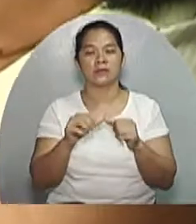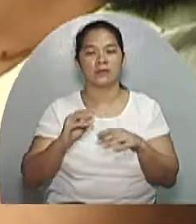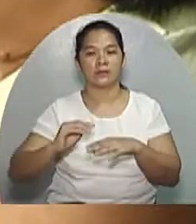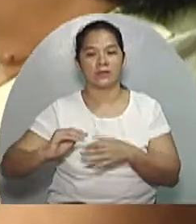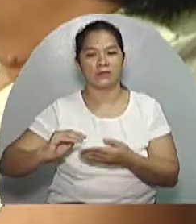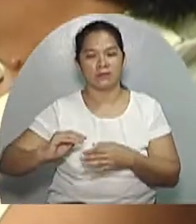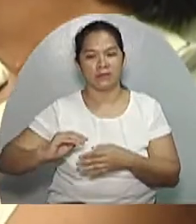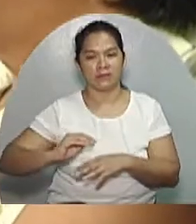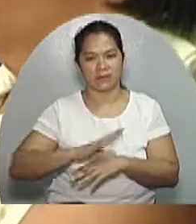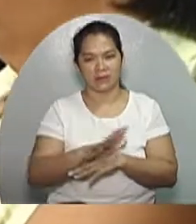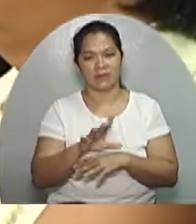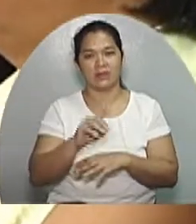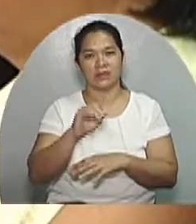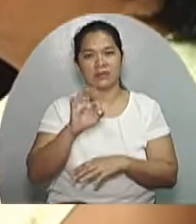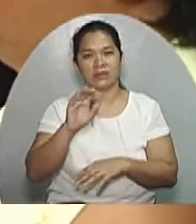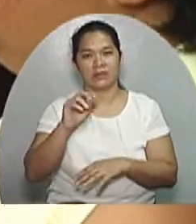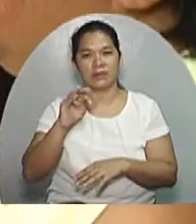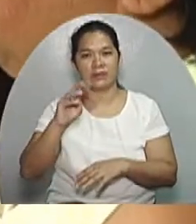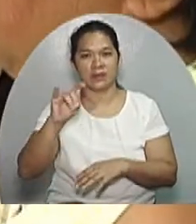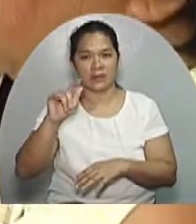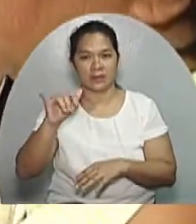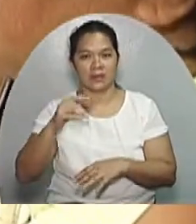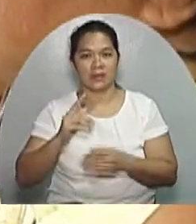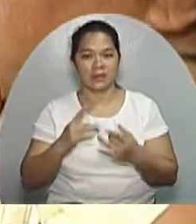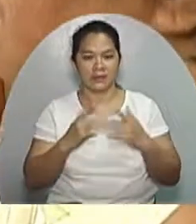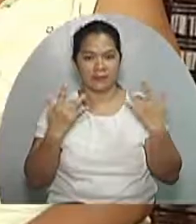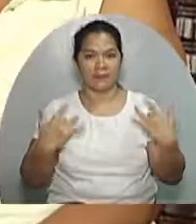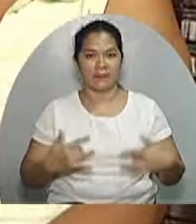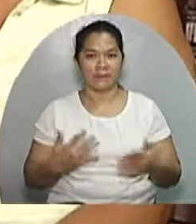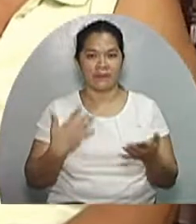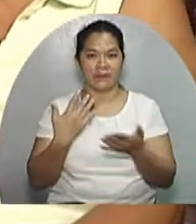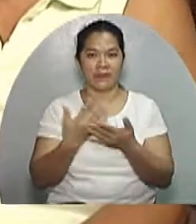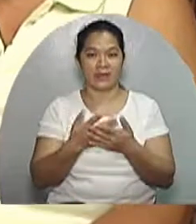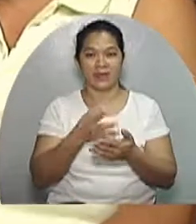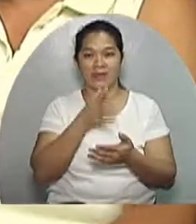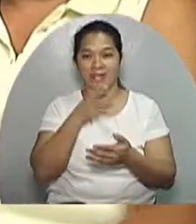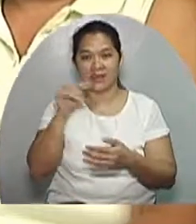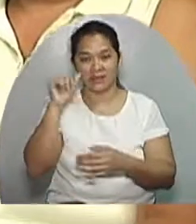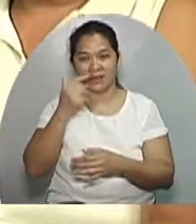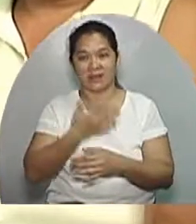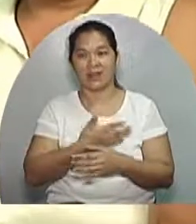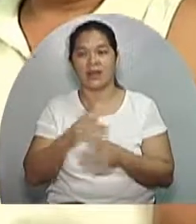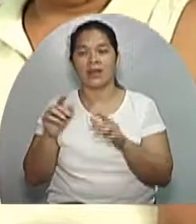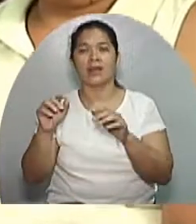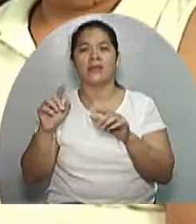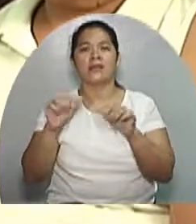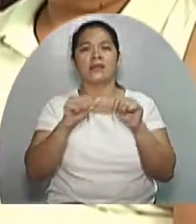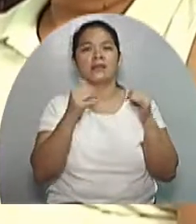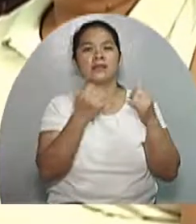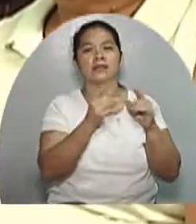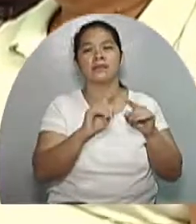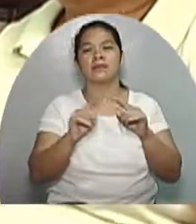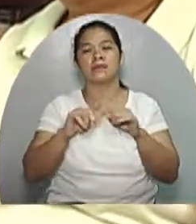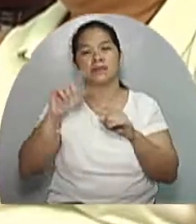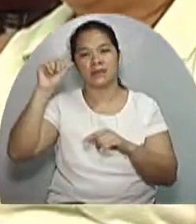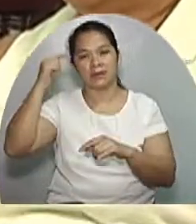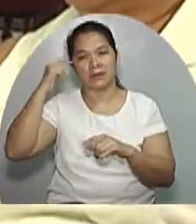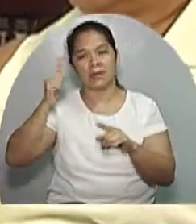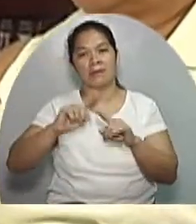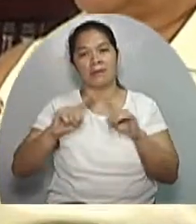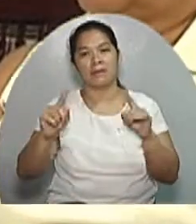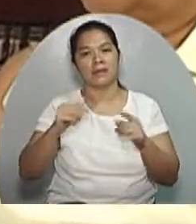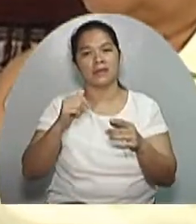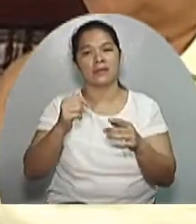lubusang maapektuhan ng deformity ang kanyang puso. Lumapit na rin ang mag-ina sa ilang sangay ng ating gobyerno para humingi ng